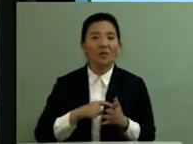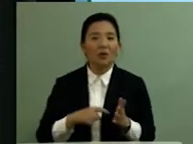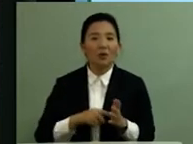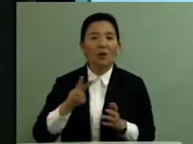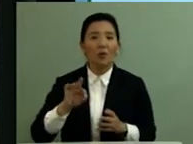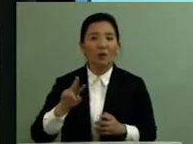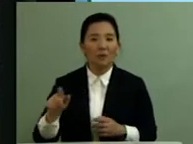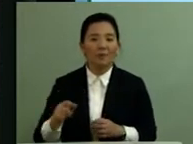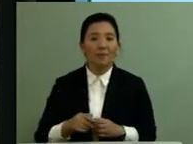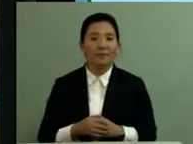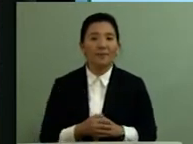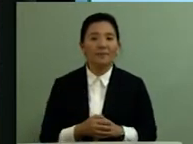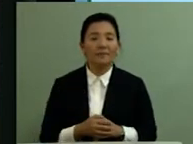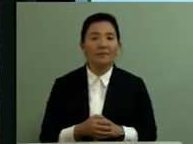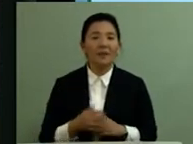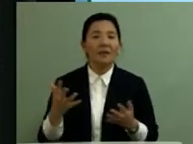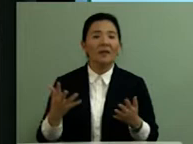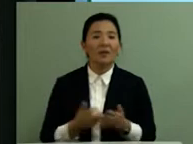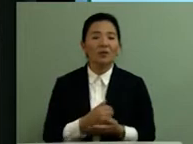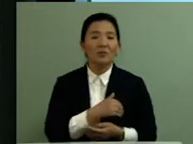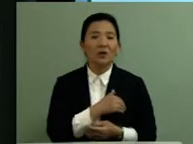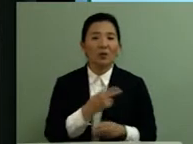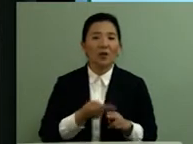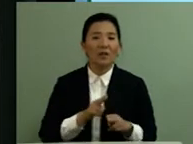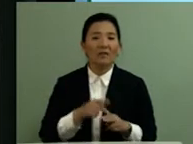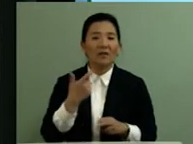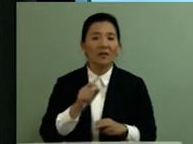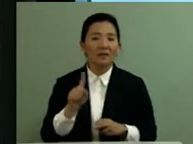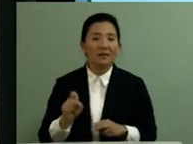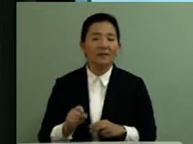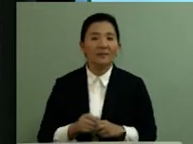на моль. Найдите температуру этого газа.